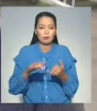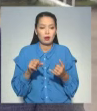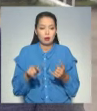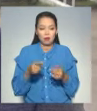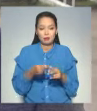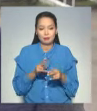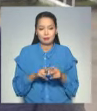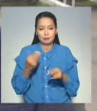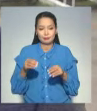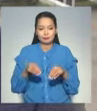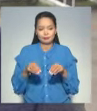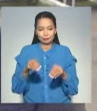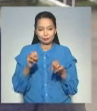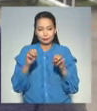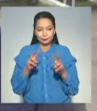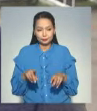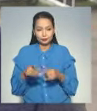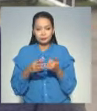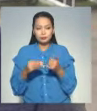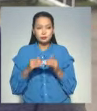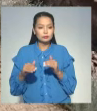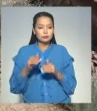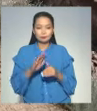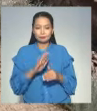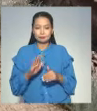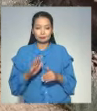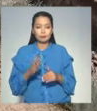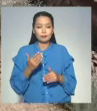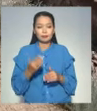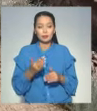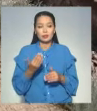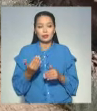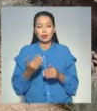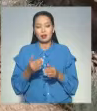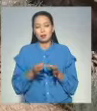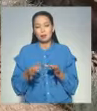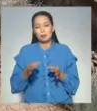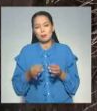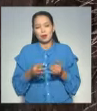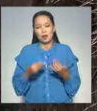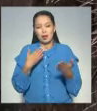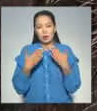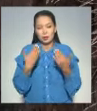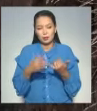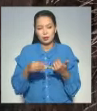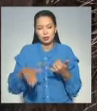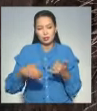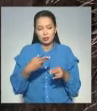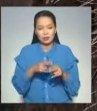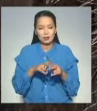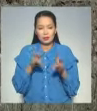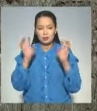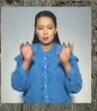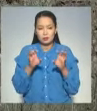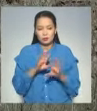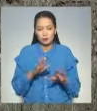жер. Формал жерге. Жайылым емес ол, шабындықта емес. Аймақтың жер қатынастар басқармасы жерді қазу заңсыз екенін айтады.